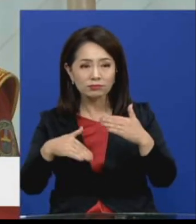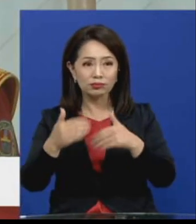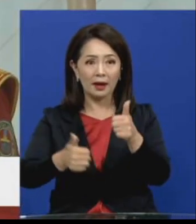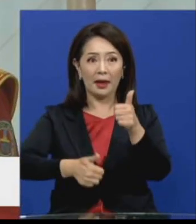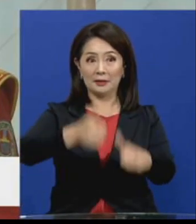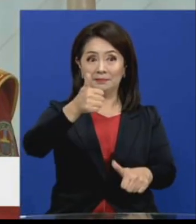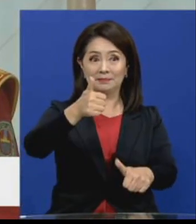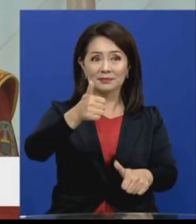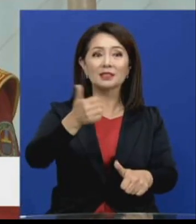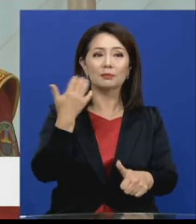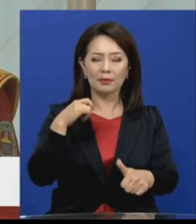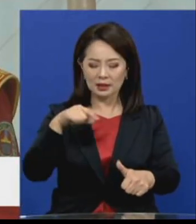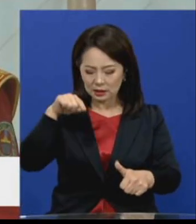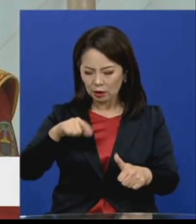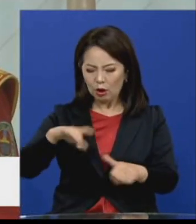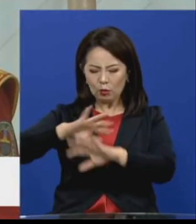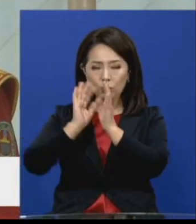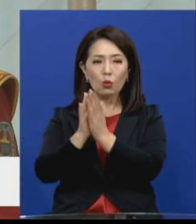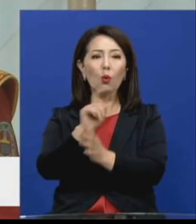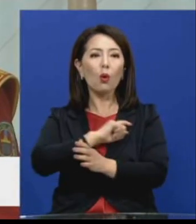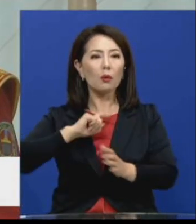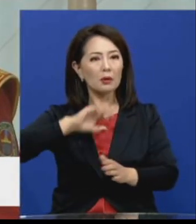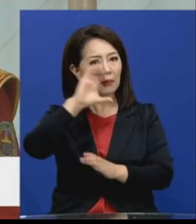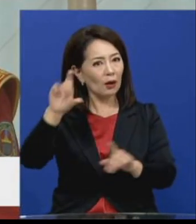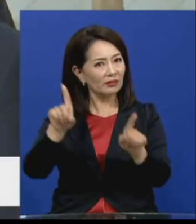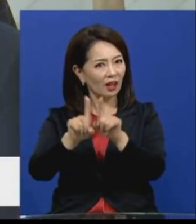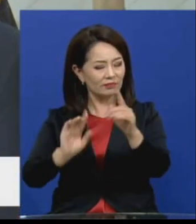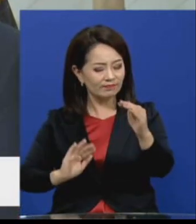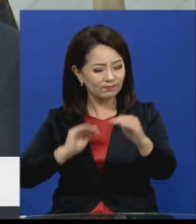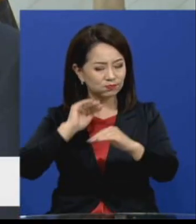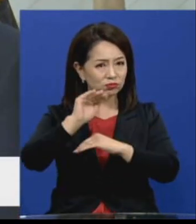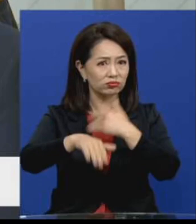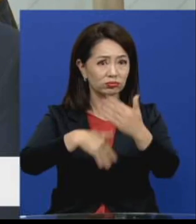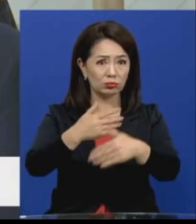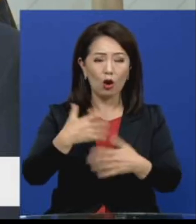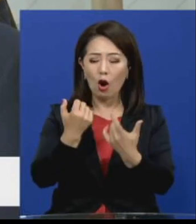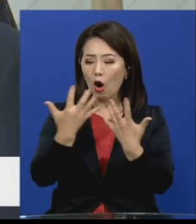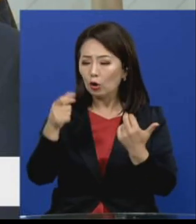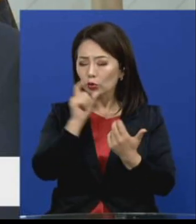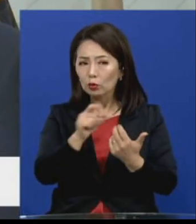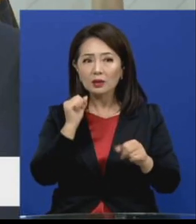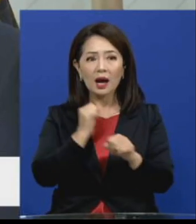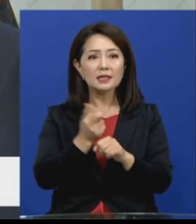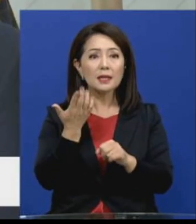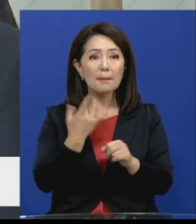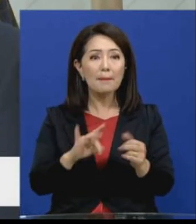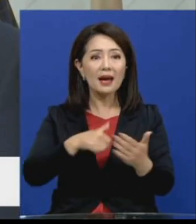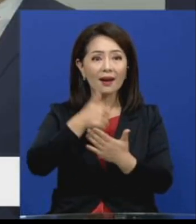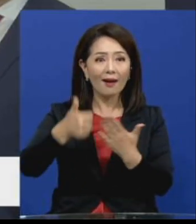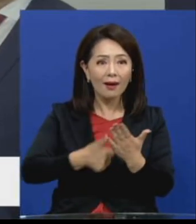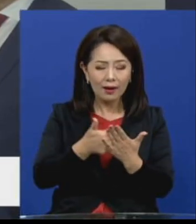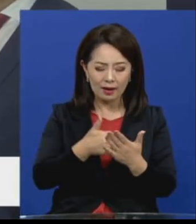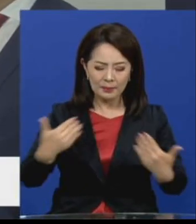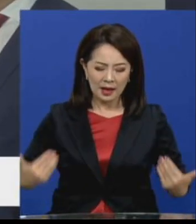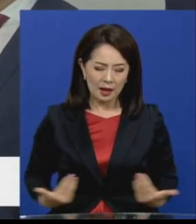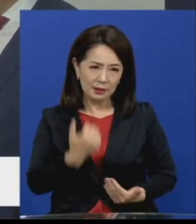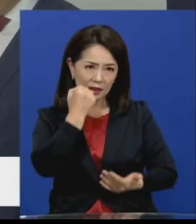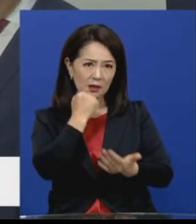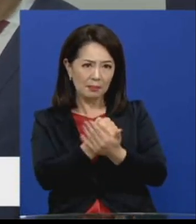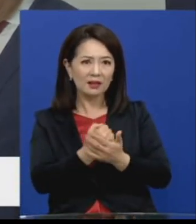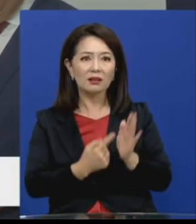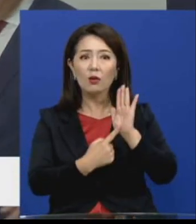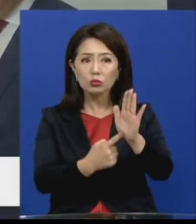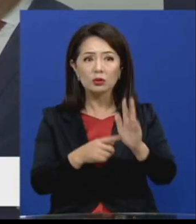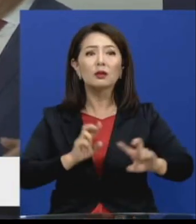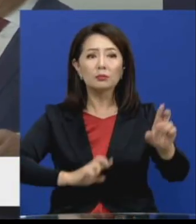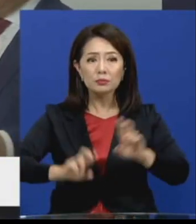даргасаа. Энэ замыг бүхий л хувийн хөвшил туулсан олон мянган хүнийг ажлын байраар хангаж, амьдралын баталгааг нь бий болгож, бизнес ийн гэдэг